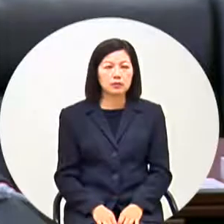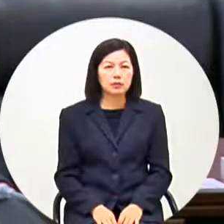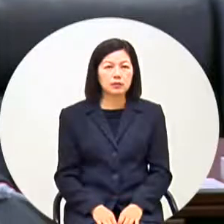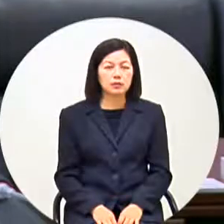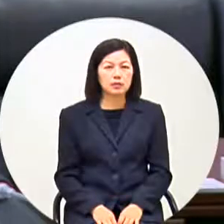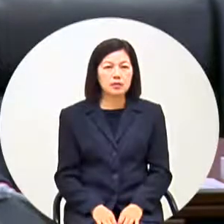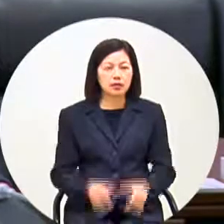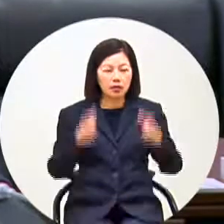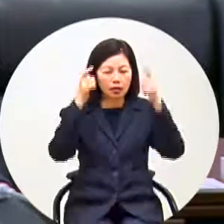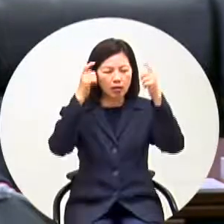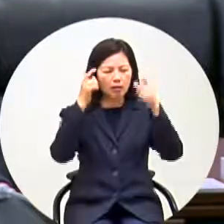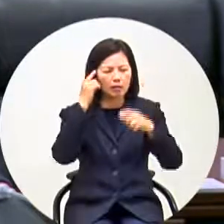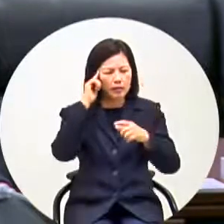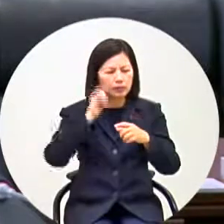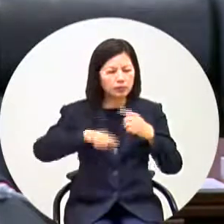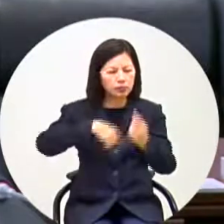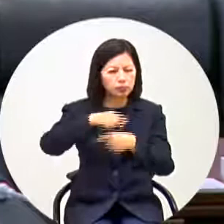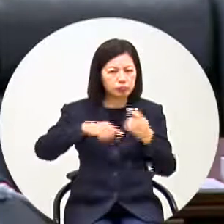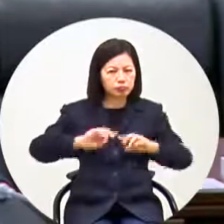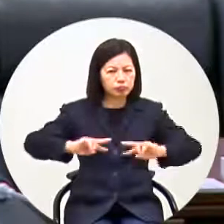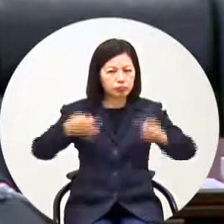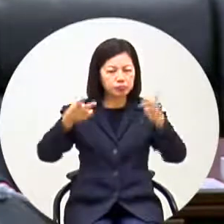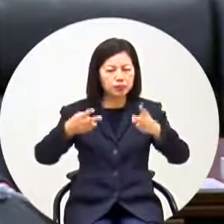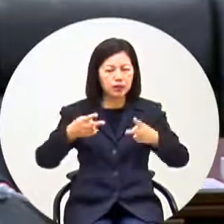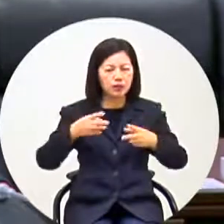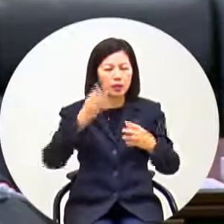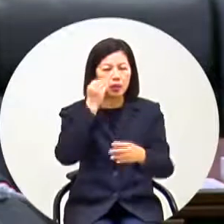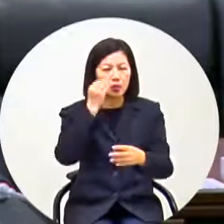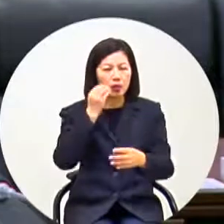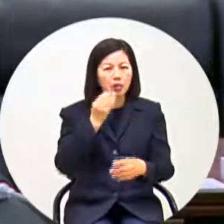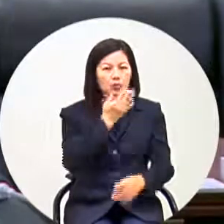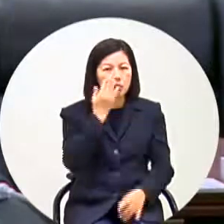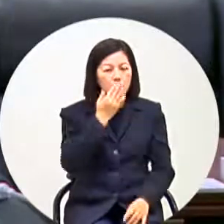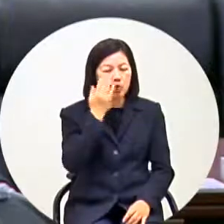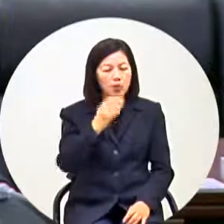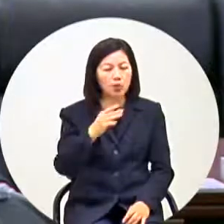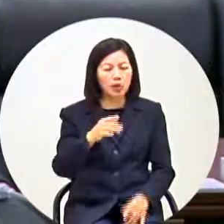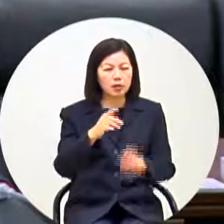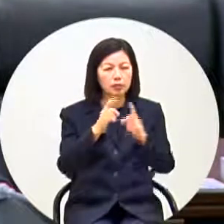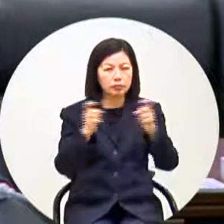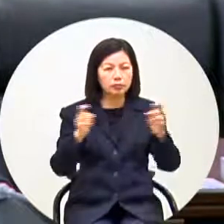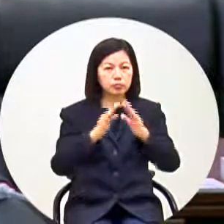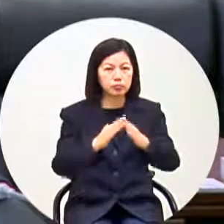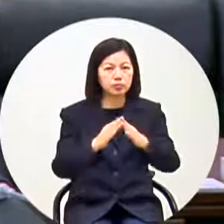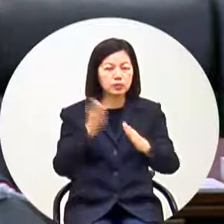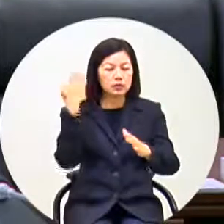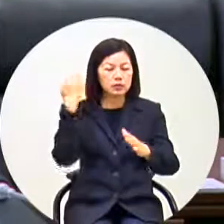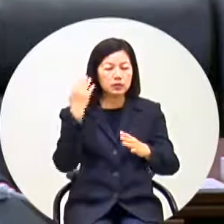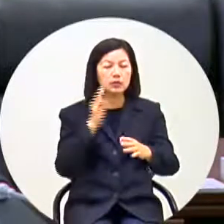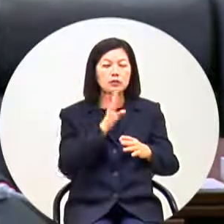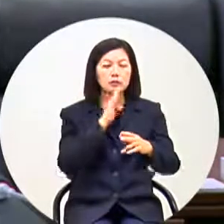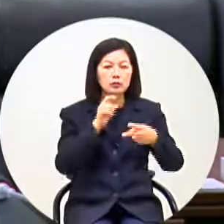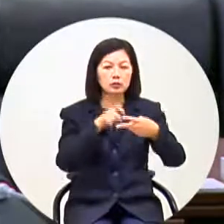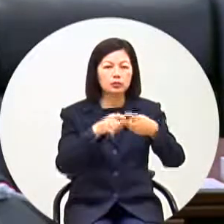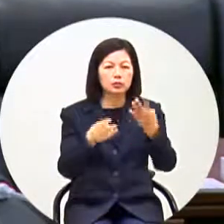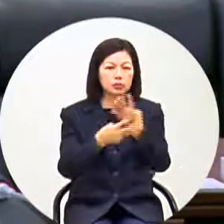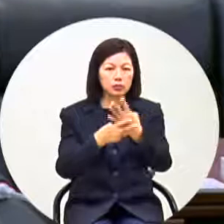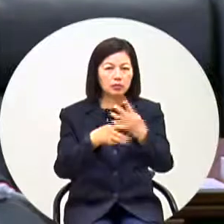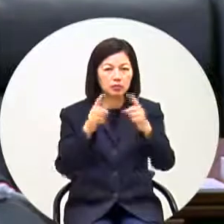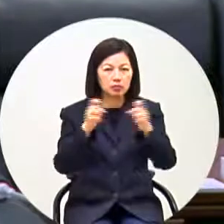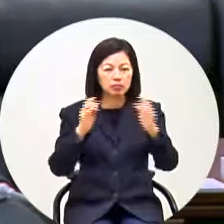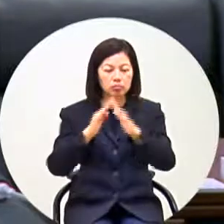城市，过去我们的历史背景是工业城市，那我们也是一再想转变为观光城市